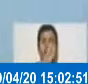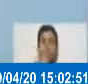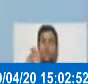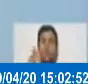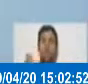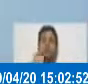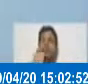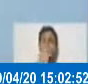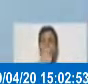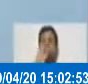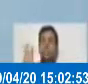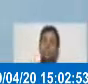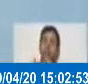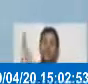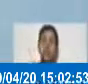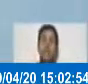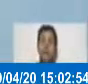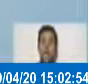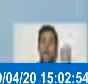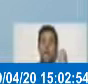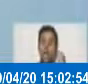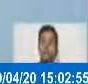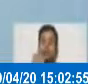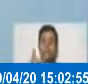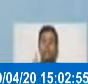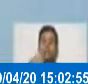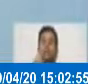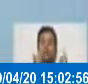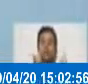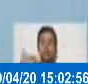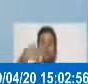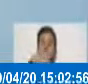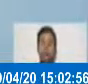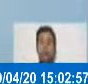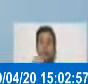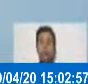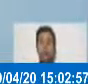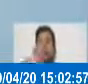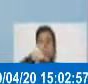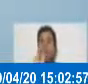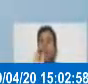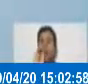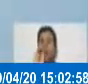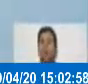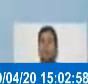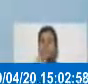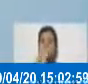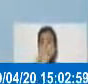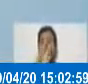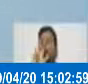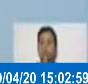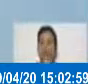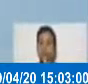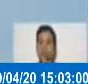9638টি, এবং ঢাকা মহানগরীতে আইসোলেশন শয্যা আছে 3944টি, এবং ঢাকার বাইরে বিভিন্ন হাসপাতালে সারা